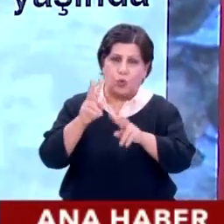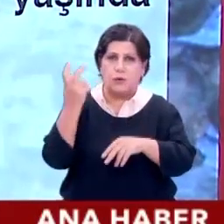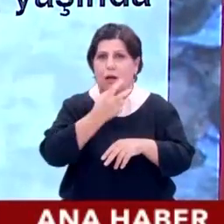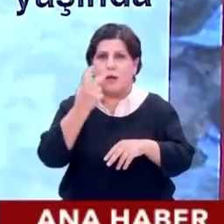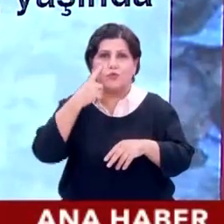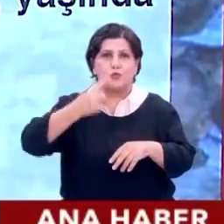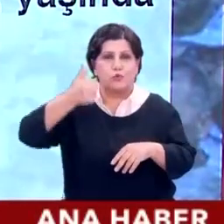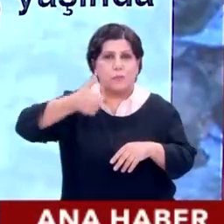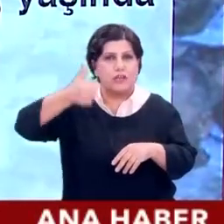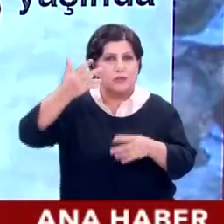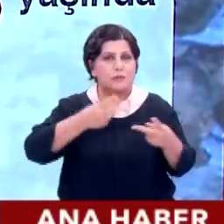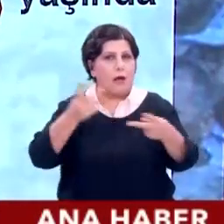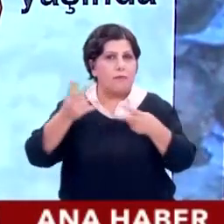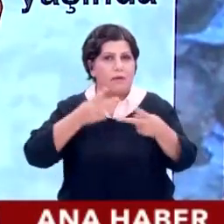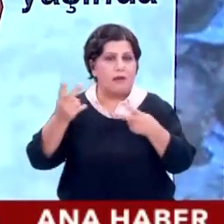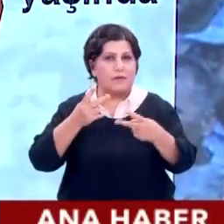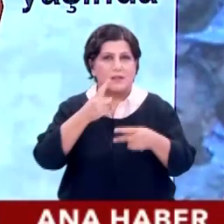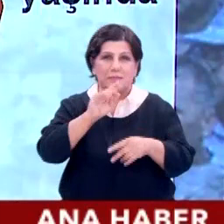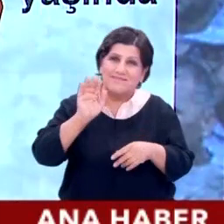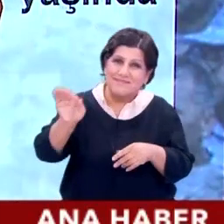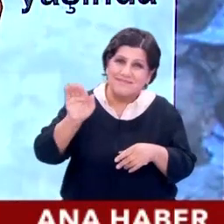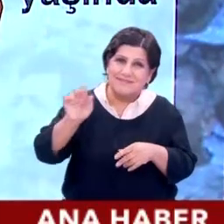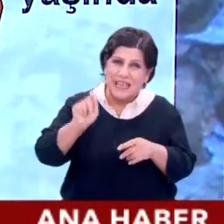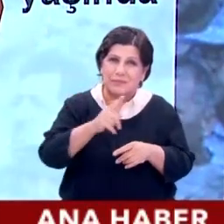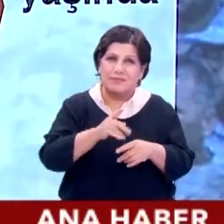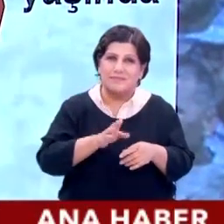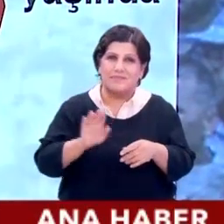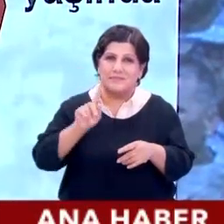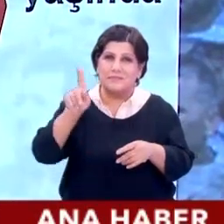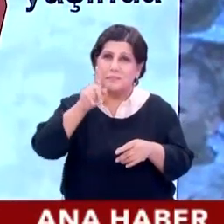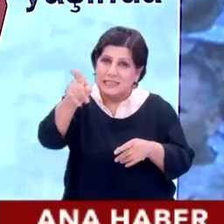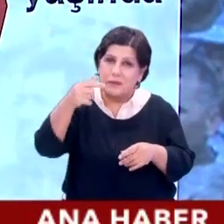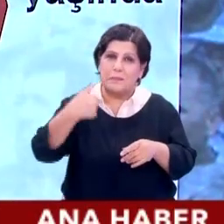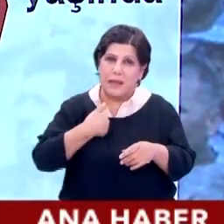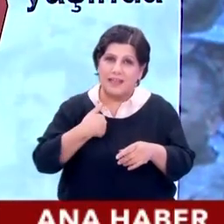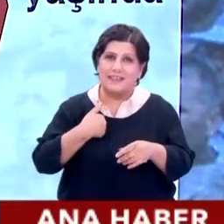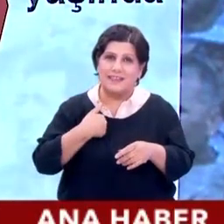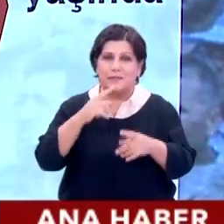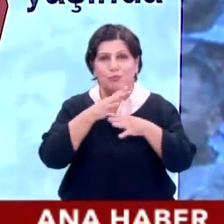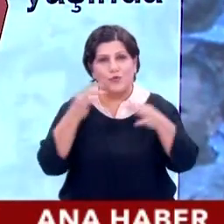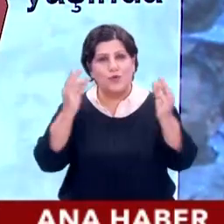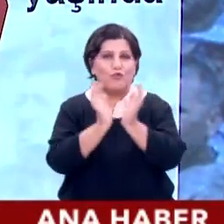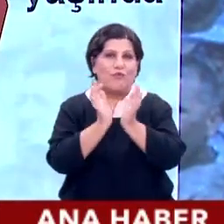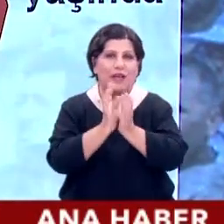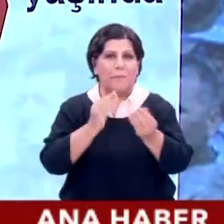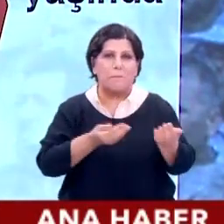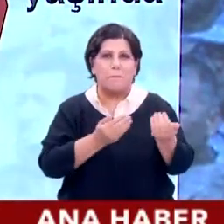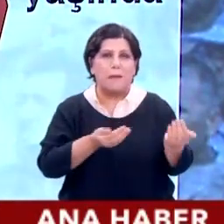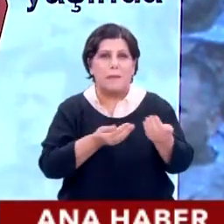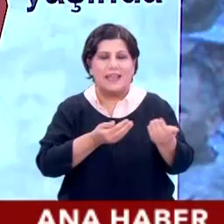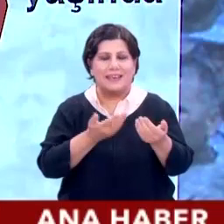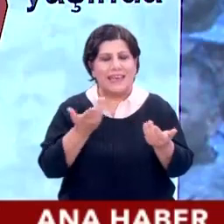cumhurbaşkanının davetlerinde bir çıtlatıverseniz bir sen bir ben bir de mutlu yuva bebek ne